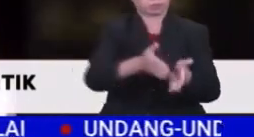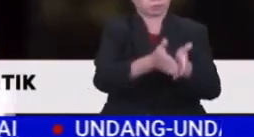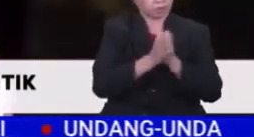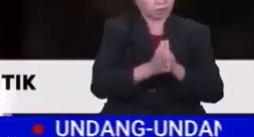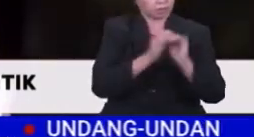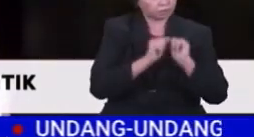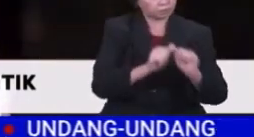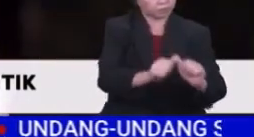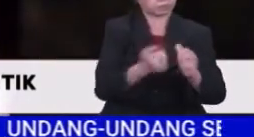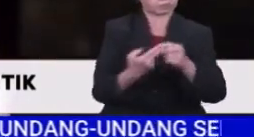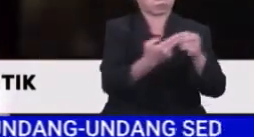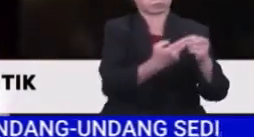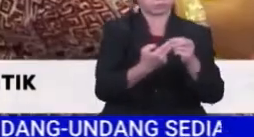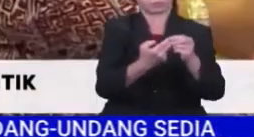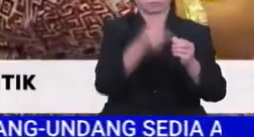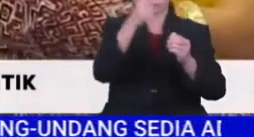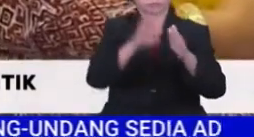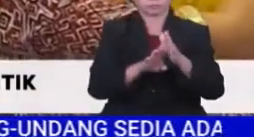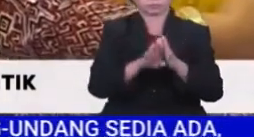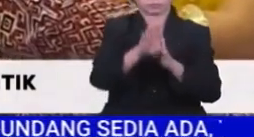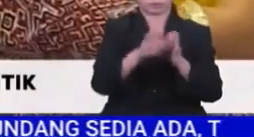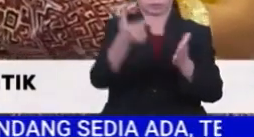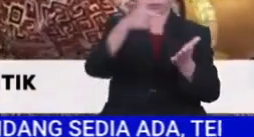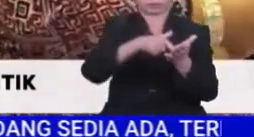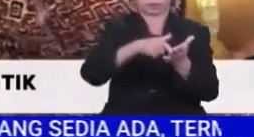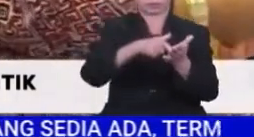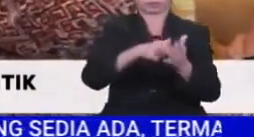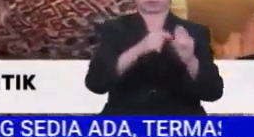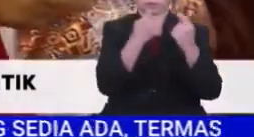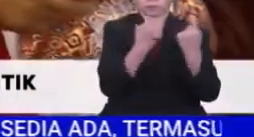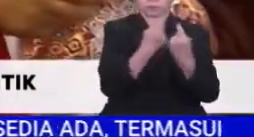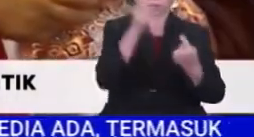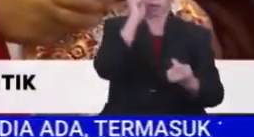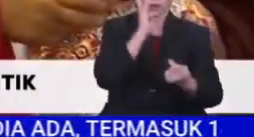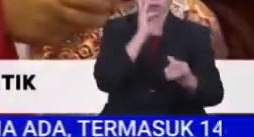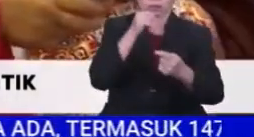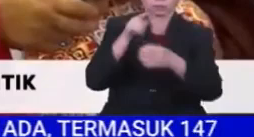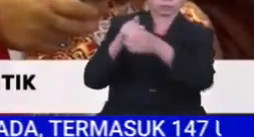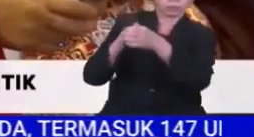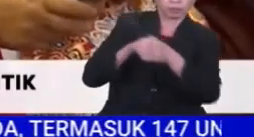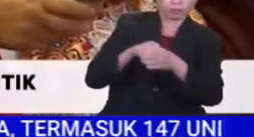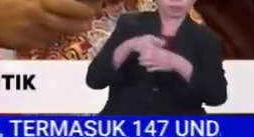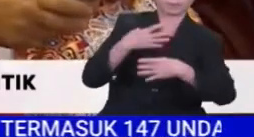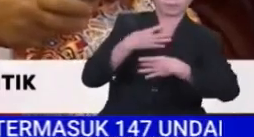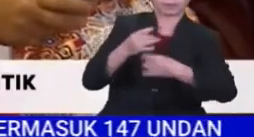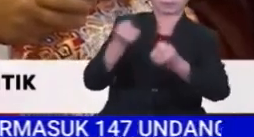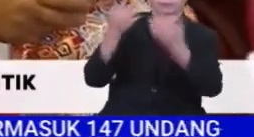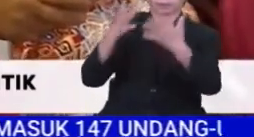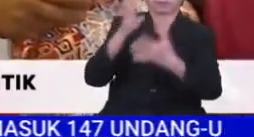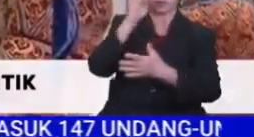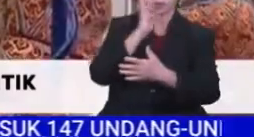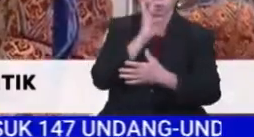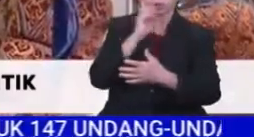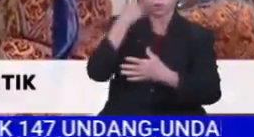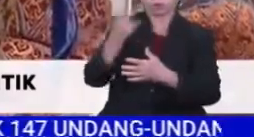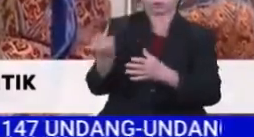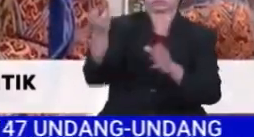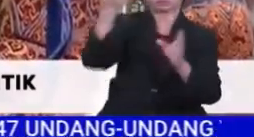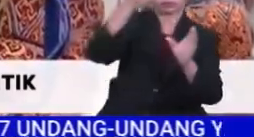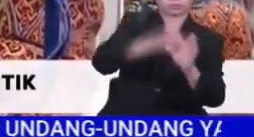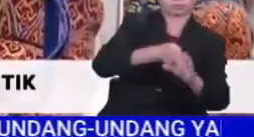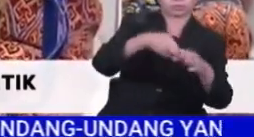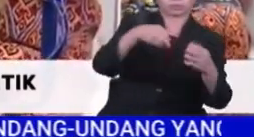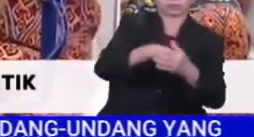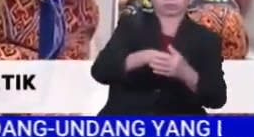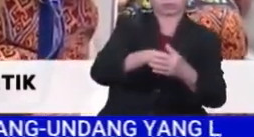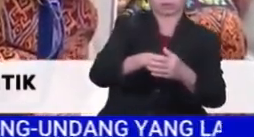untuk meneruskan perpaduan adalah membangunkan lagi saya perkenaan kearah menarik minat Lebih ramai golongan wanita untuk terlibat